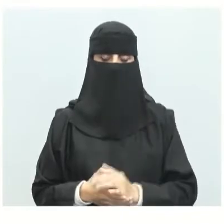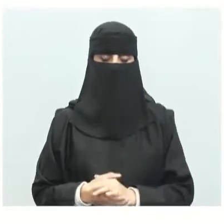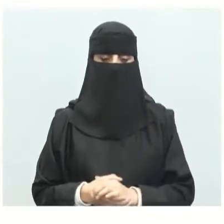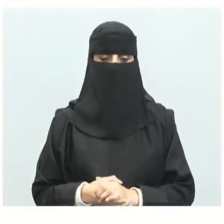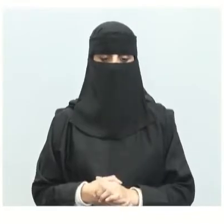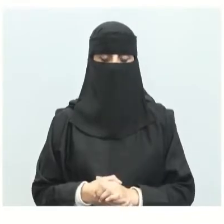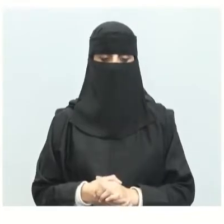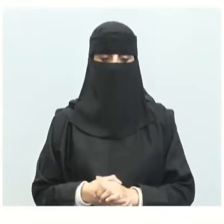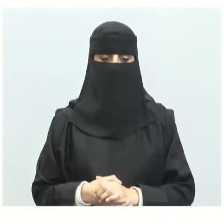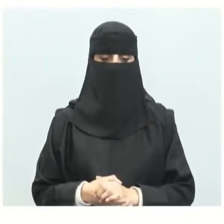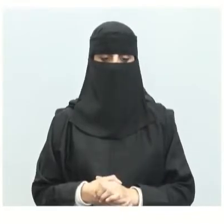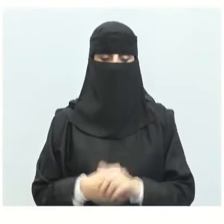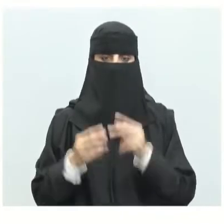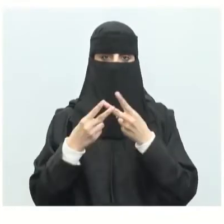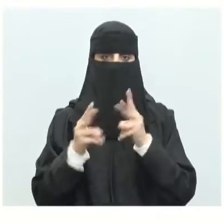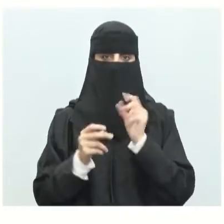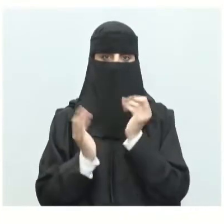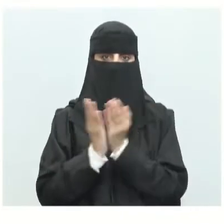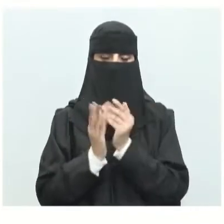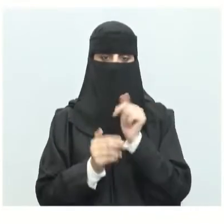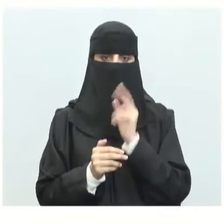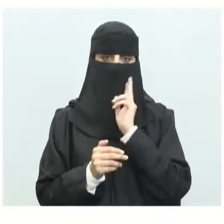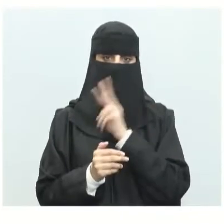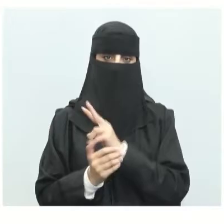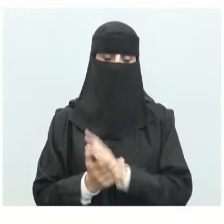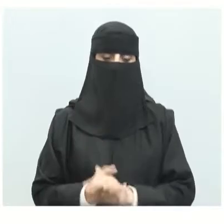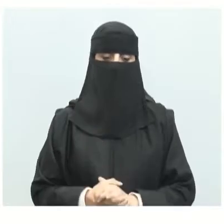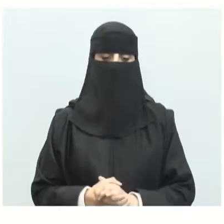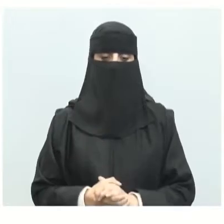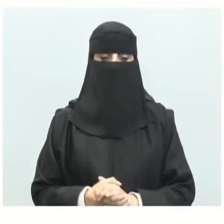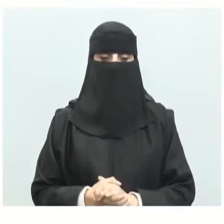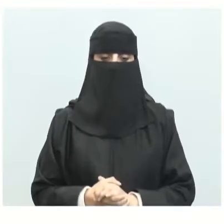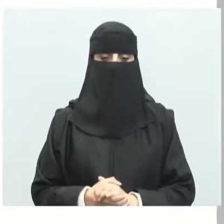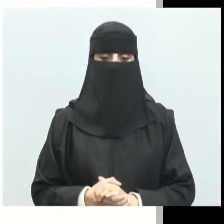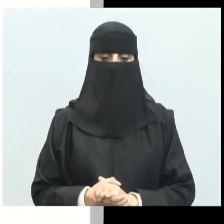بسم الله الرحمن الرحيم نبدا درسنا لهذا اليوم